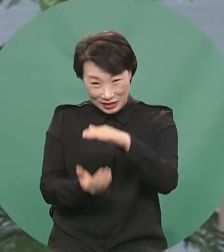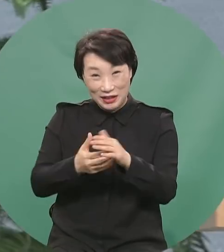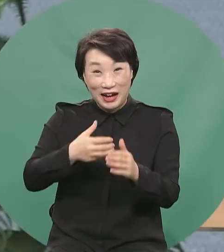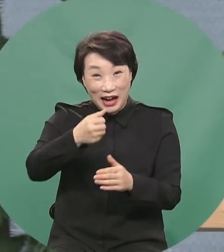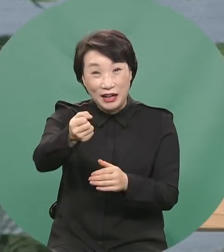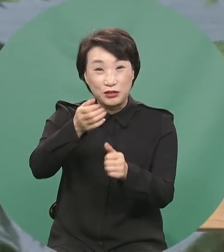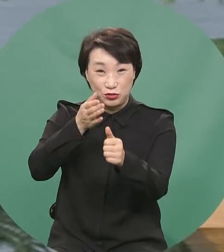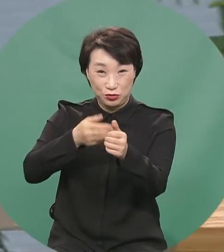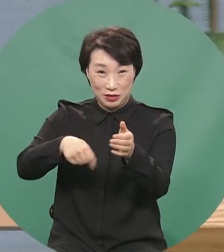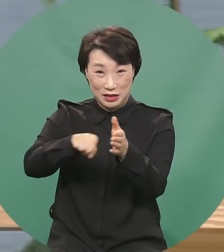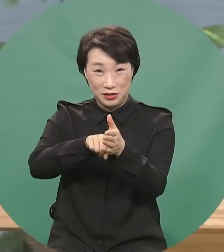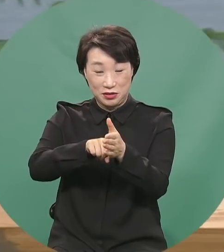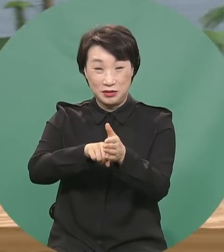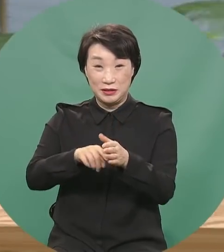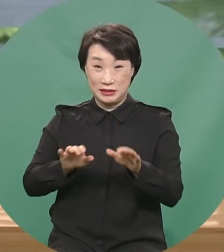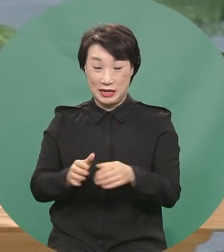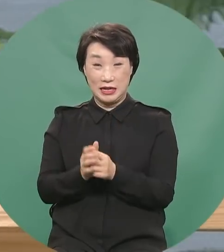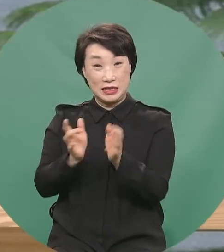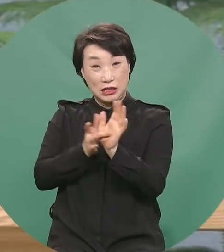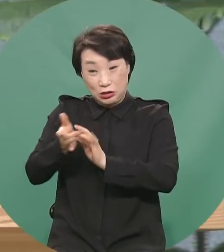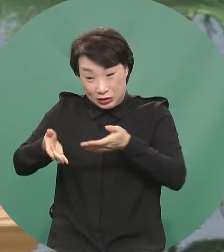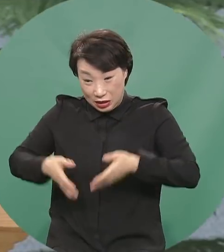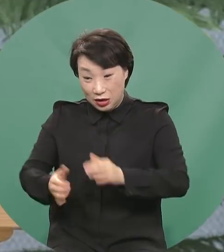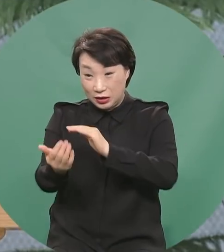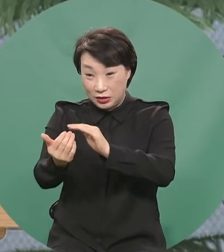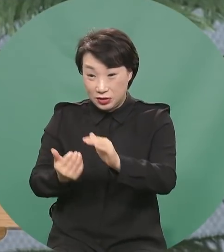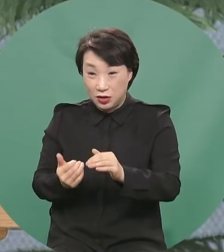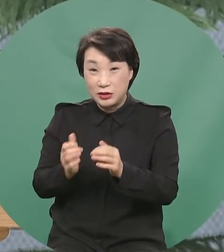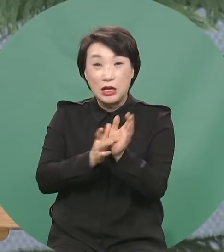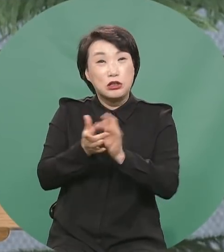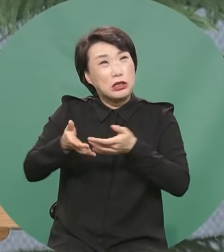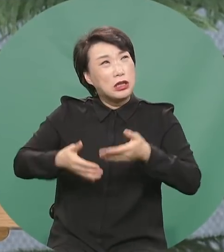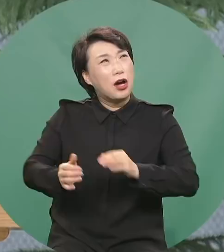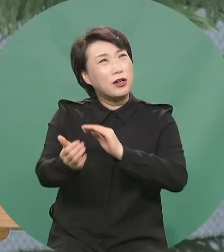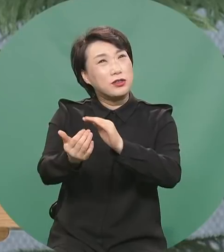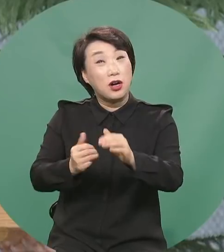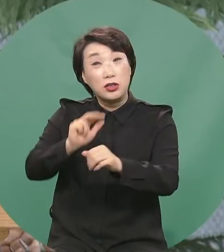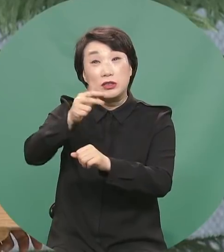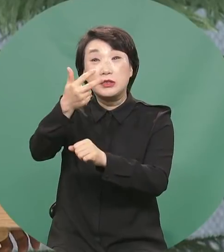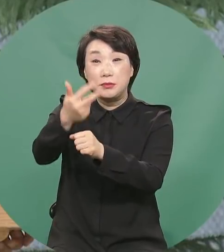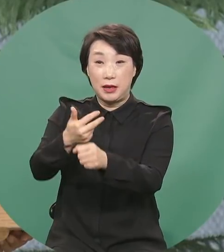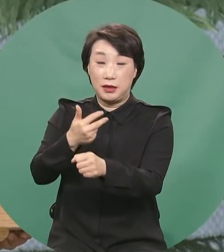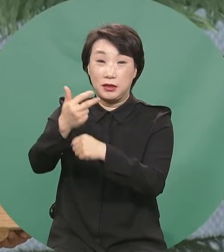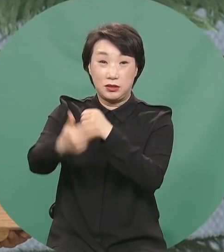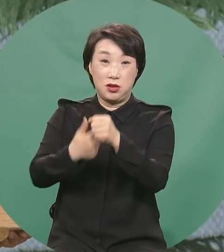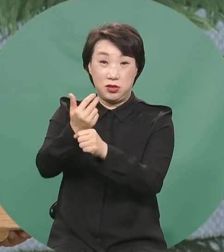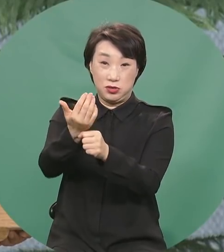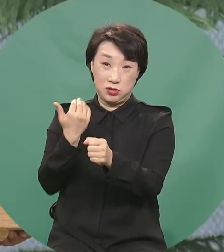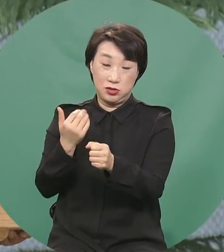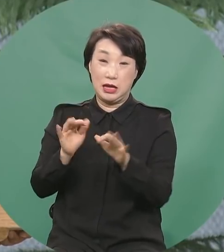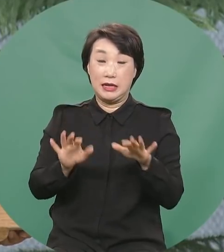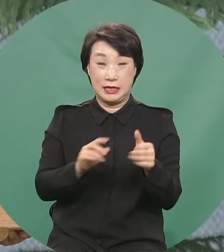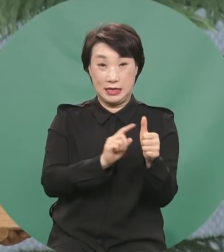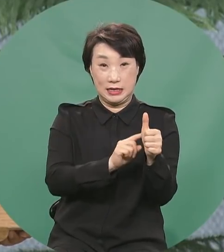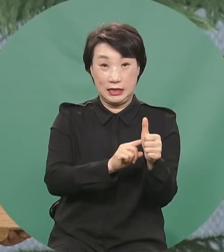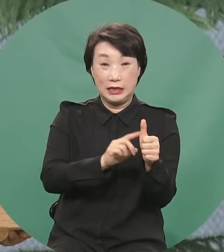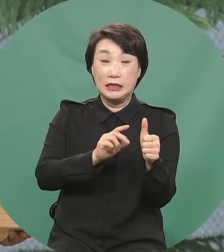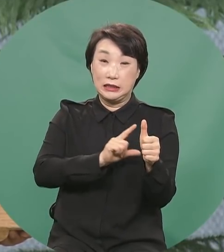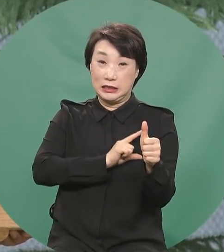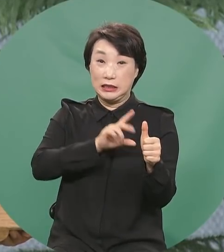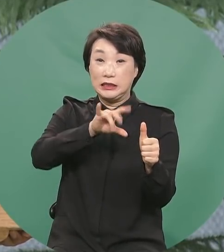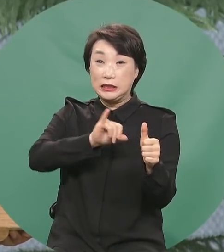예수님이 오시기 전 주전 700년 전에 이사야라는